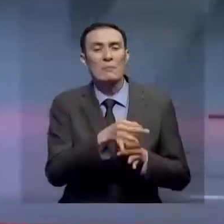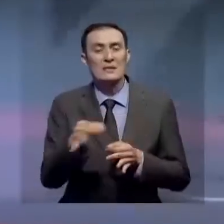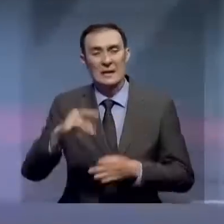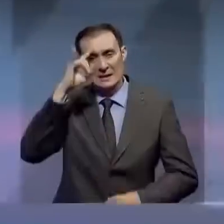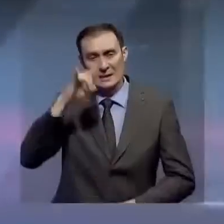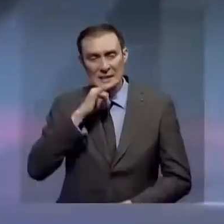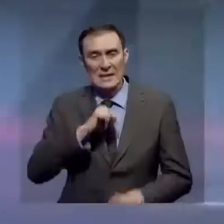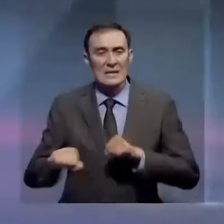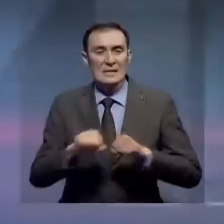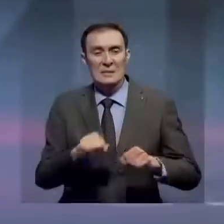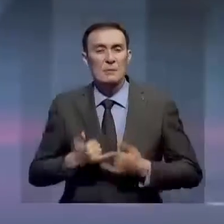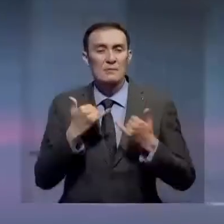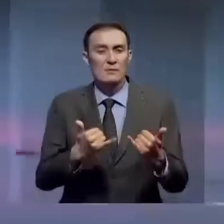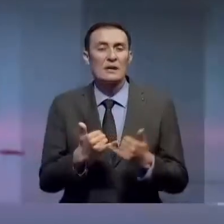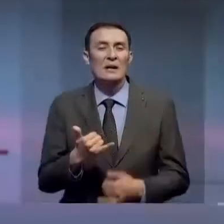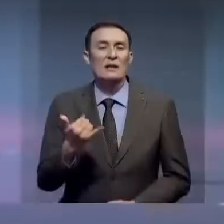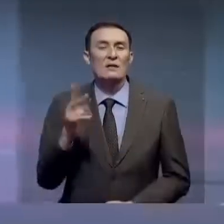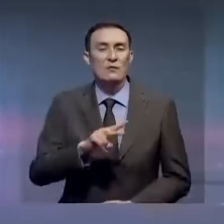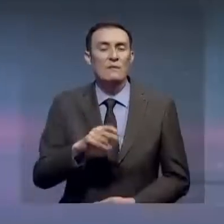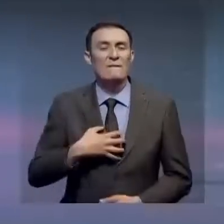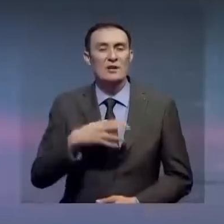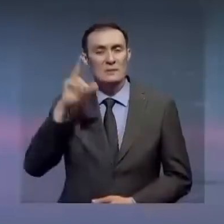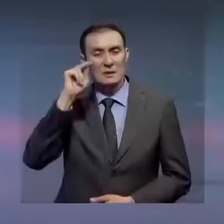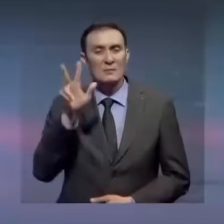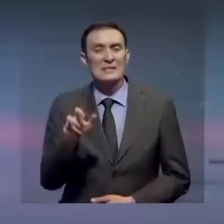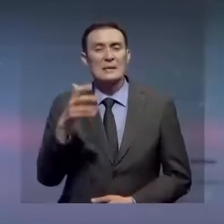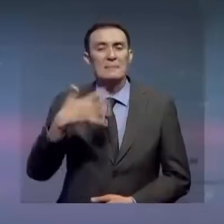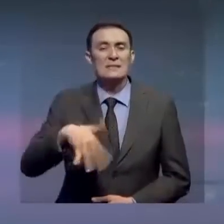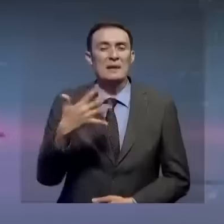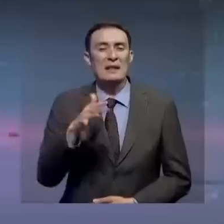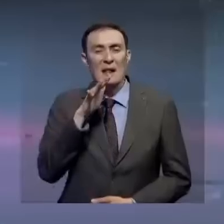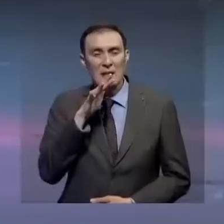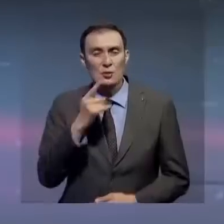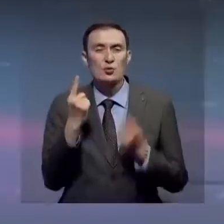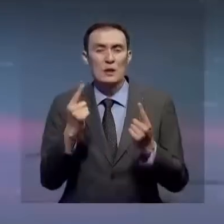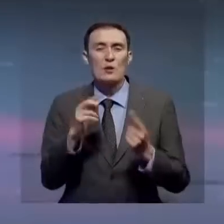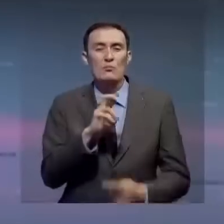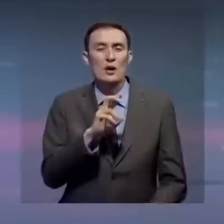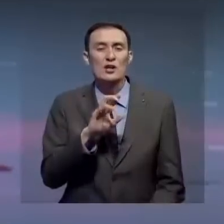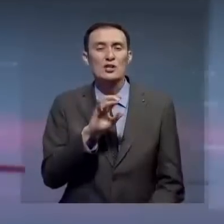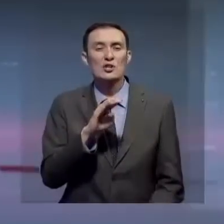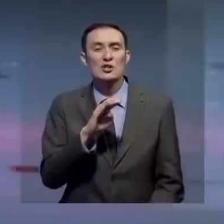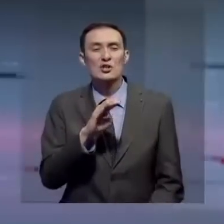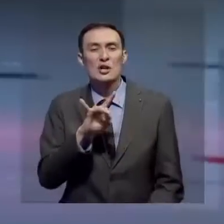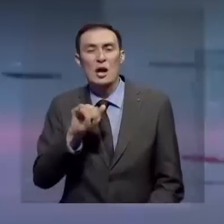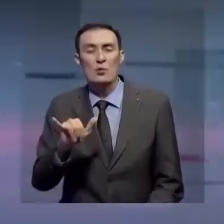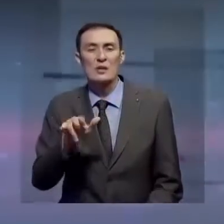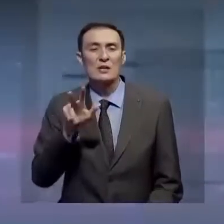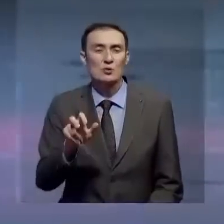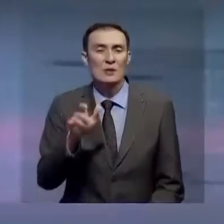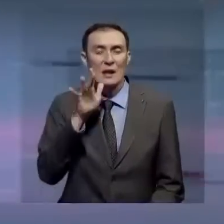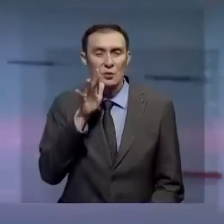4 областях Казахстана. Забег посвящен двум важным датам – 355-летнему юбилею Бухаржарау